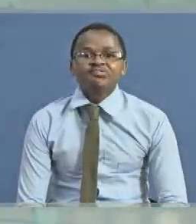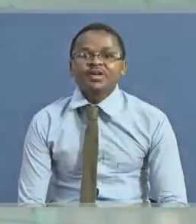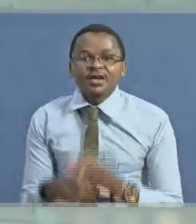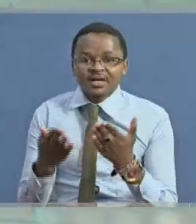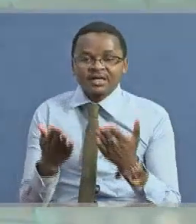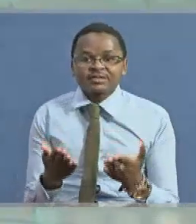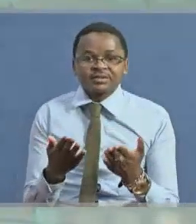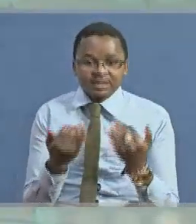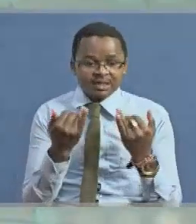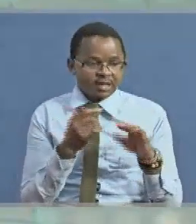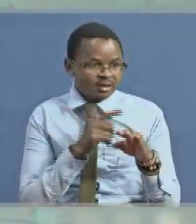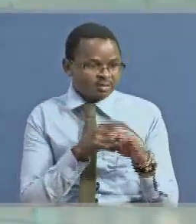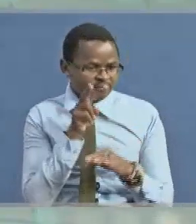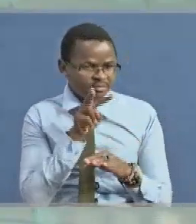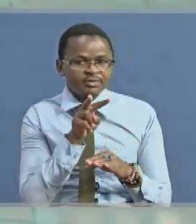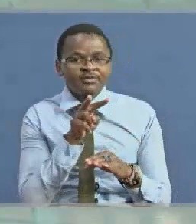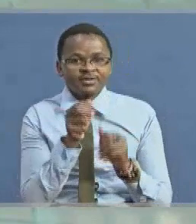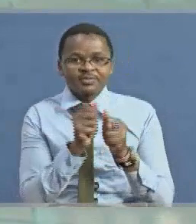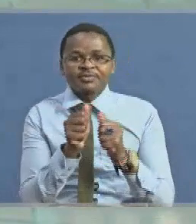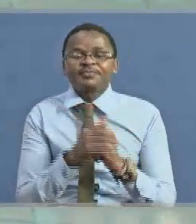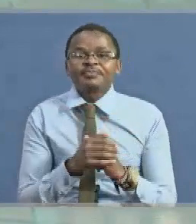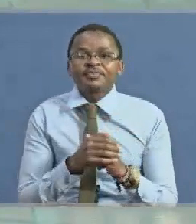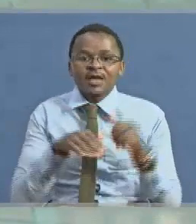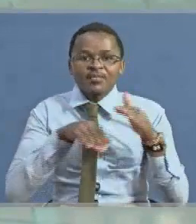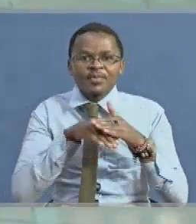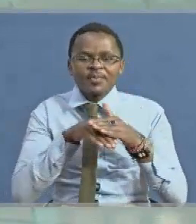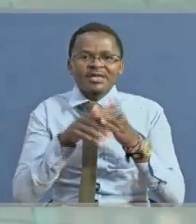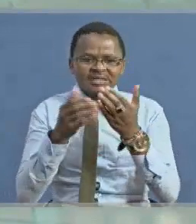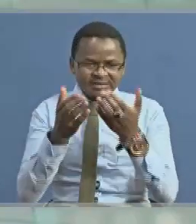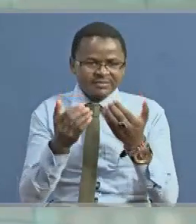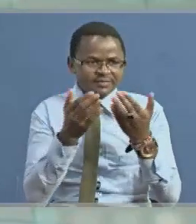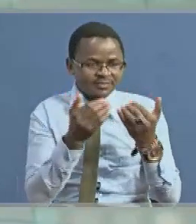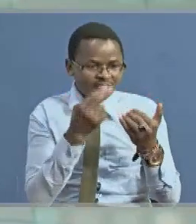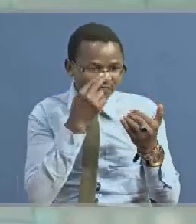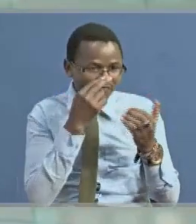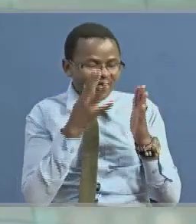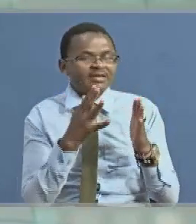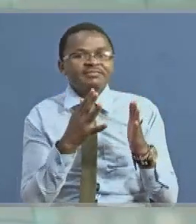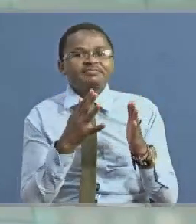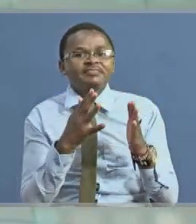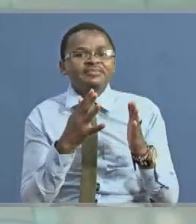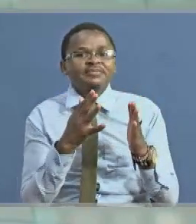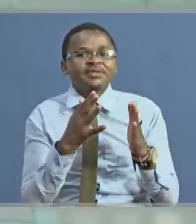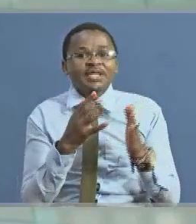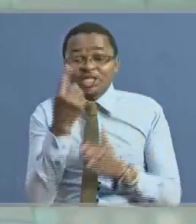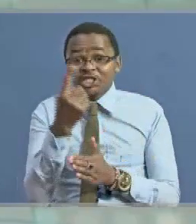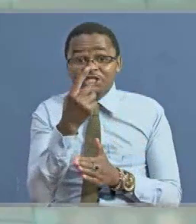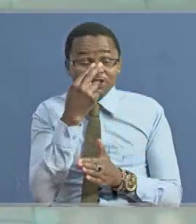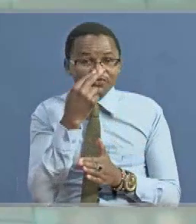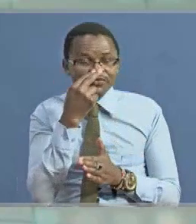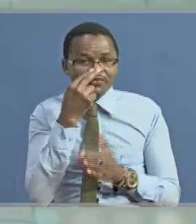world. Karibu mtazamaji, sasa tuangazie michezo. Soka imewavutia mamilioni ya mashabiki duniani, huku kila